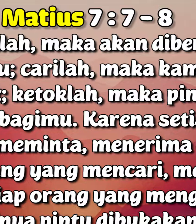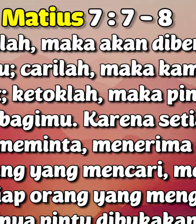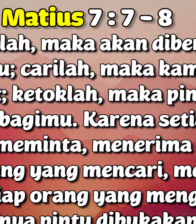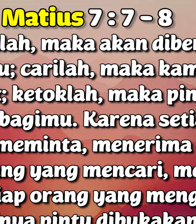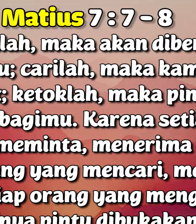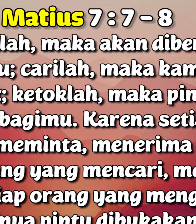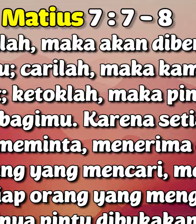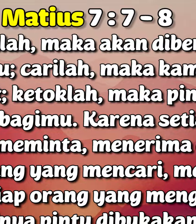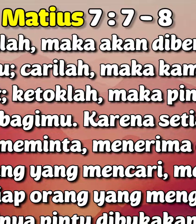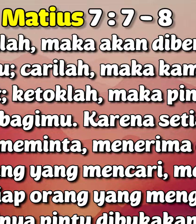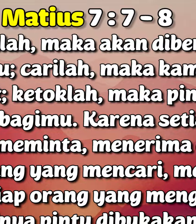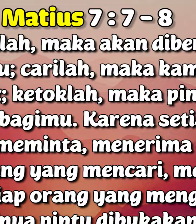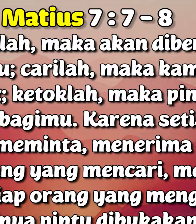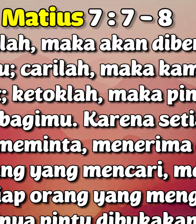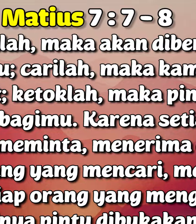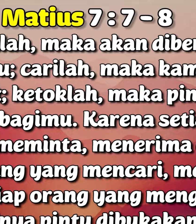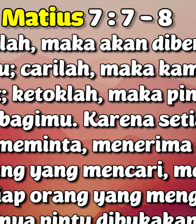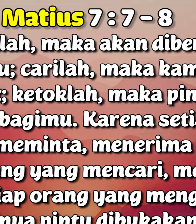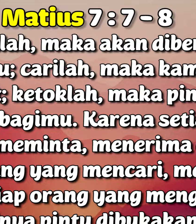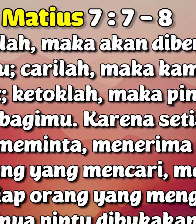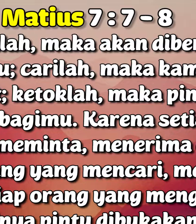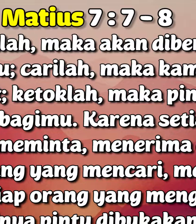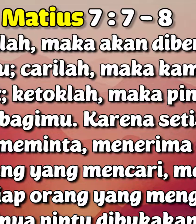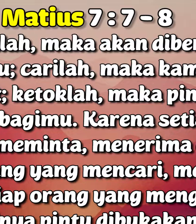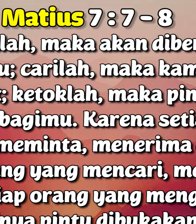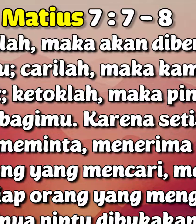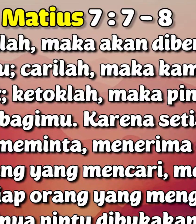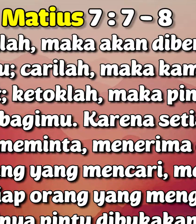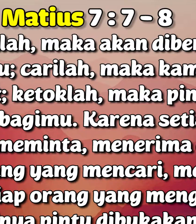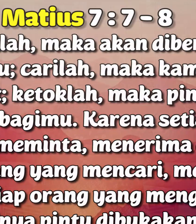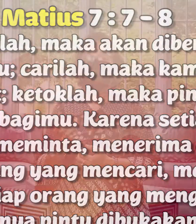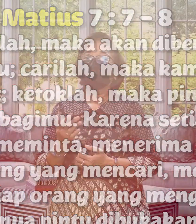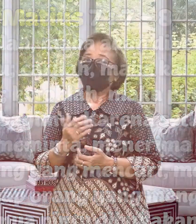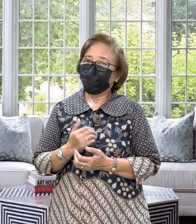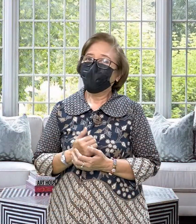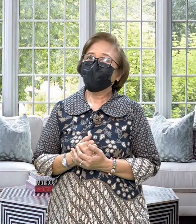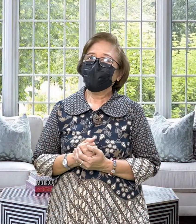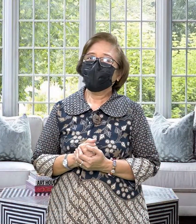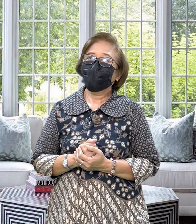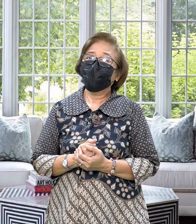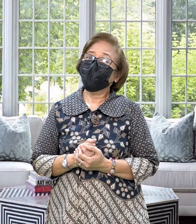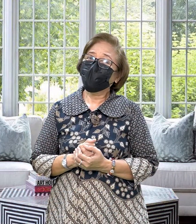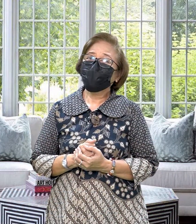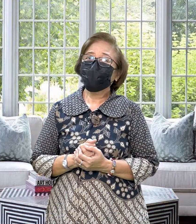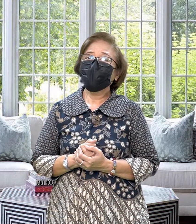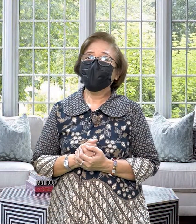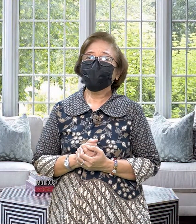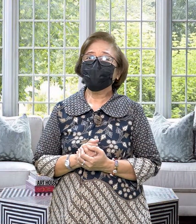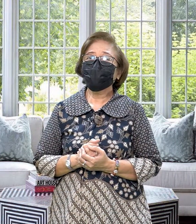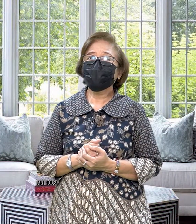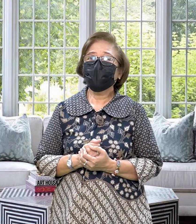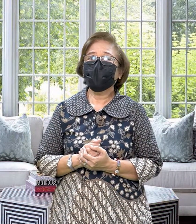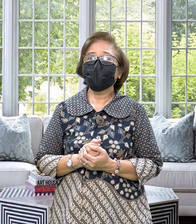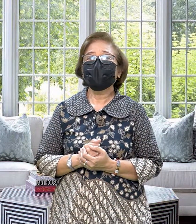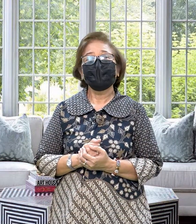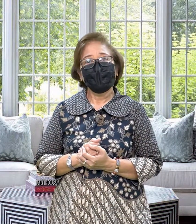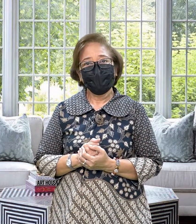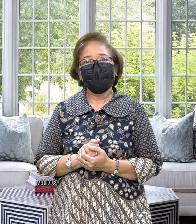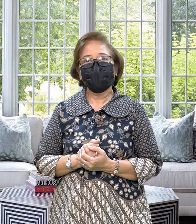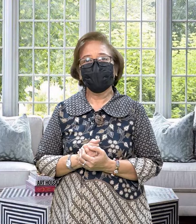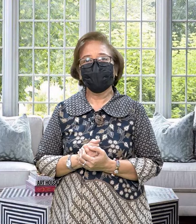Dan setiap orang yang mengetok, baginya pintu dibukakan. Mari kita memberikan yang terbaik untuk